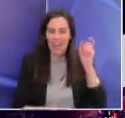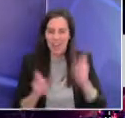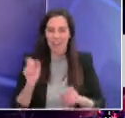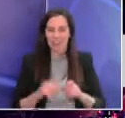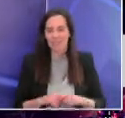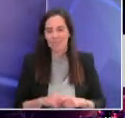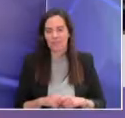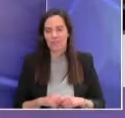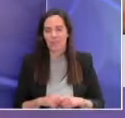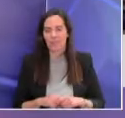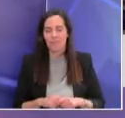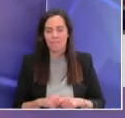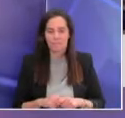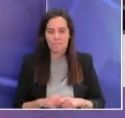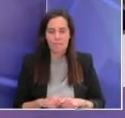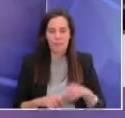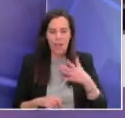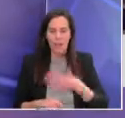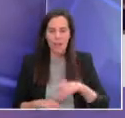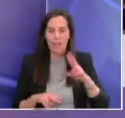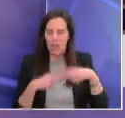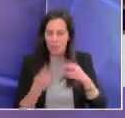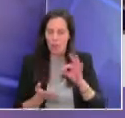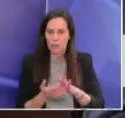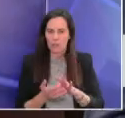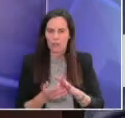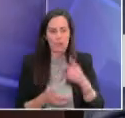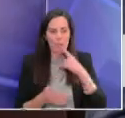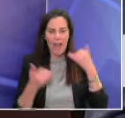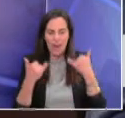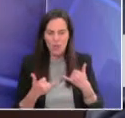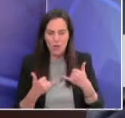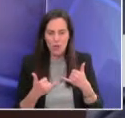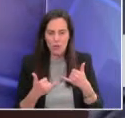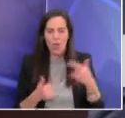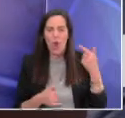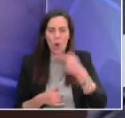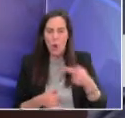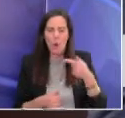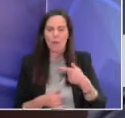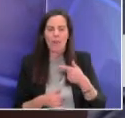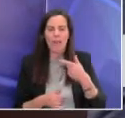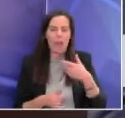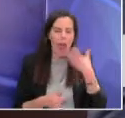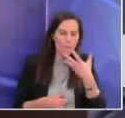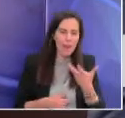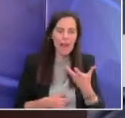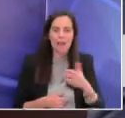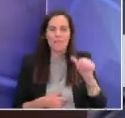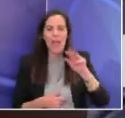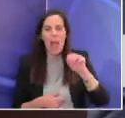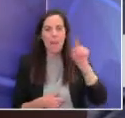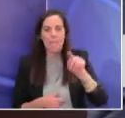אתה אומר היום שכל הרשתות האלה, אני רוצה לחזור איתך לנקודה הזאת. כי אתה אומר היום שגוגל ואפל